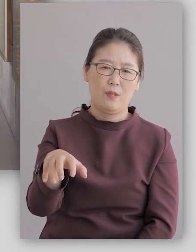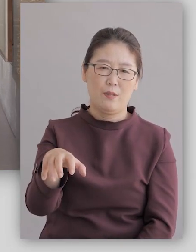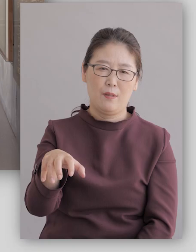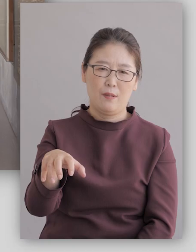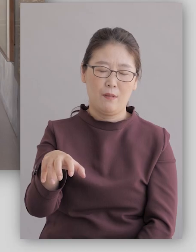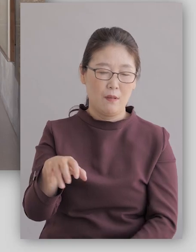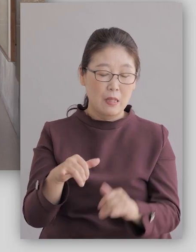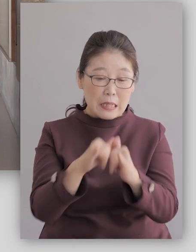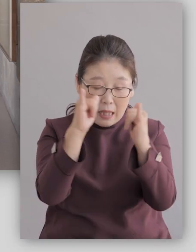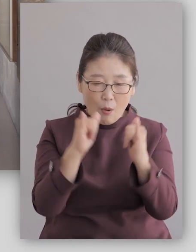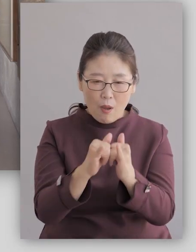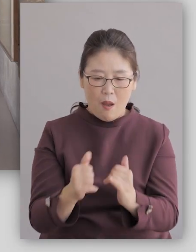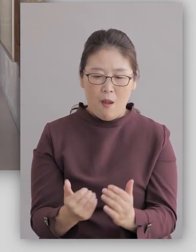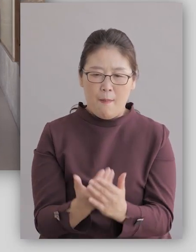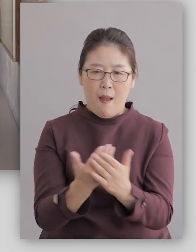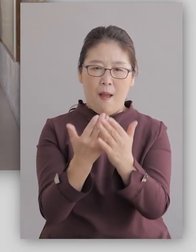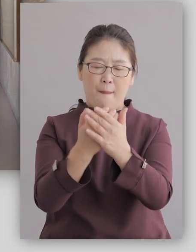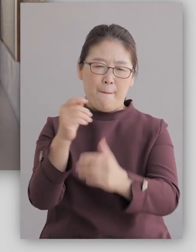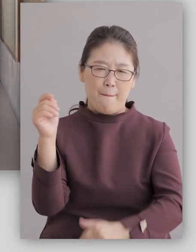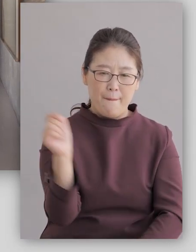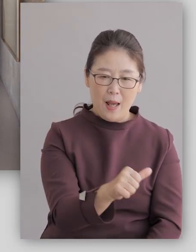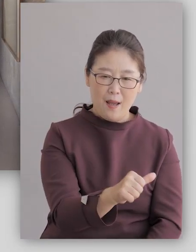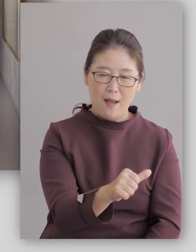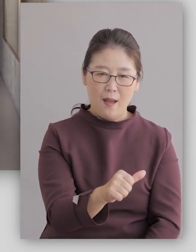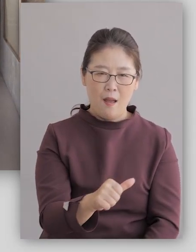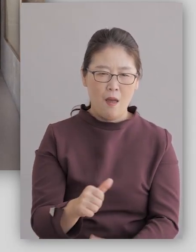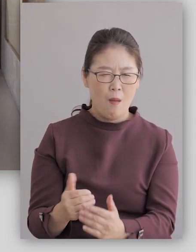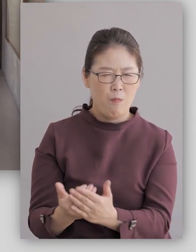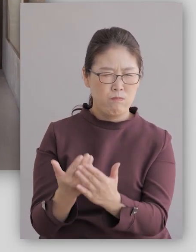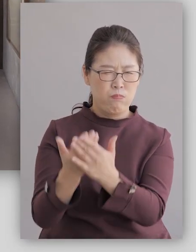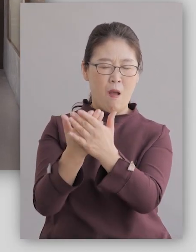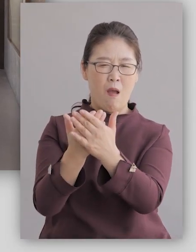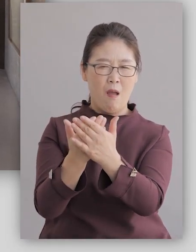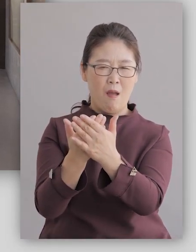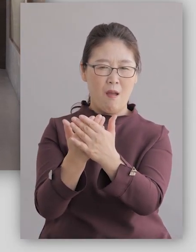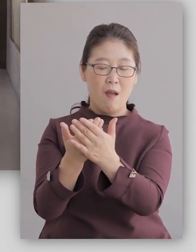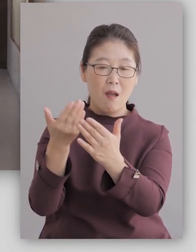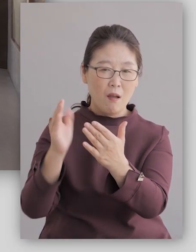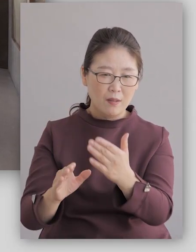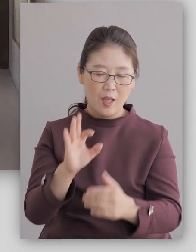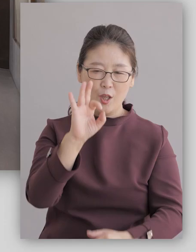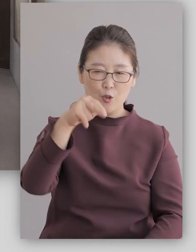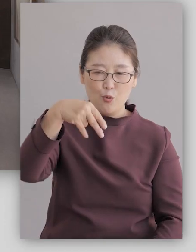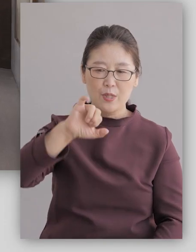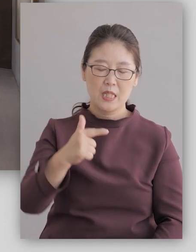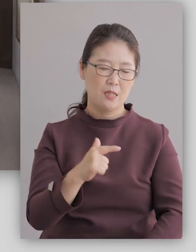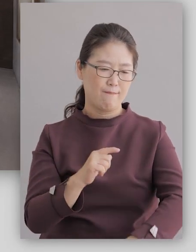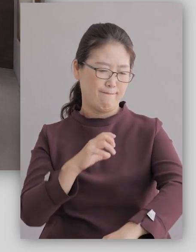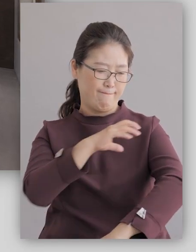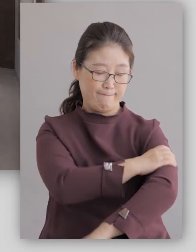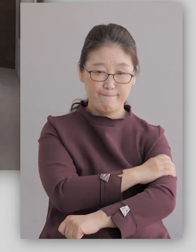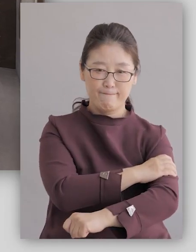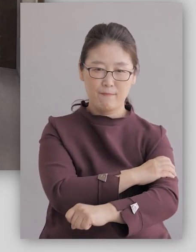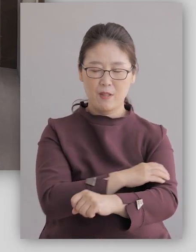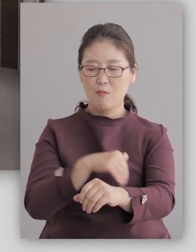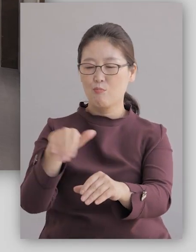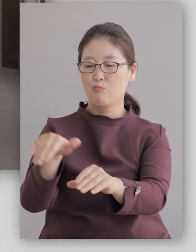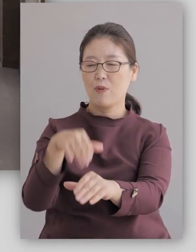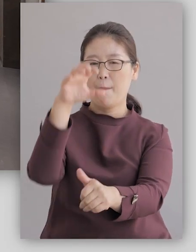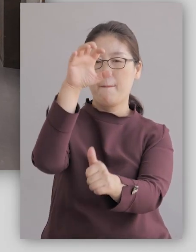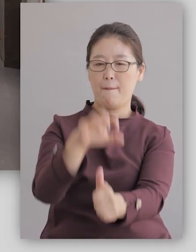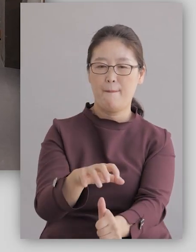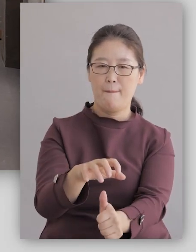폭발적으로 사회가 발전을 하고 개발되지만 유신 정권으로 들어가면서 문화를 굉장히 탄압하게